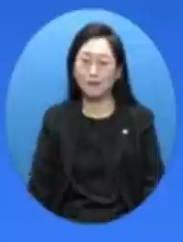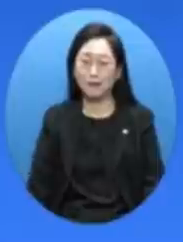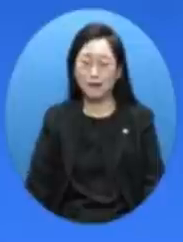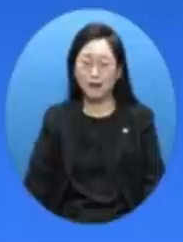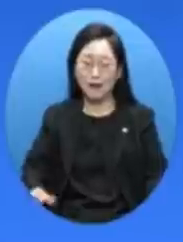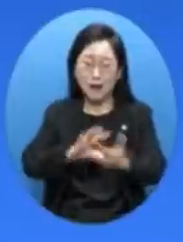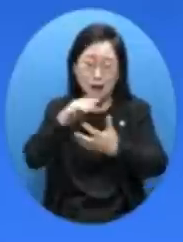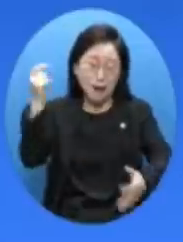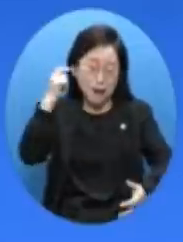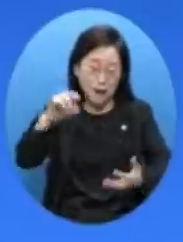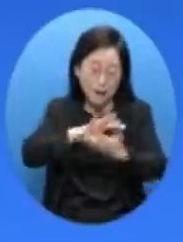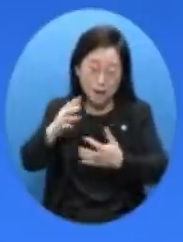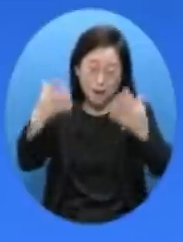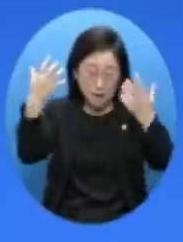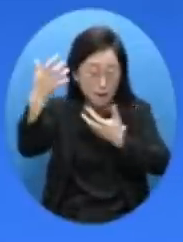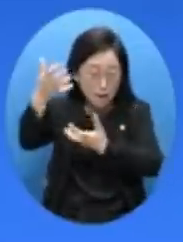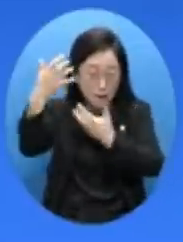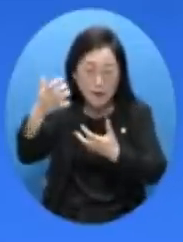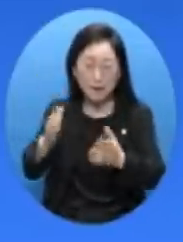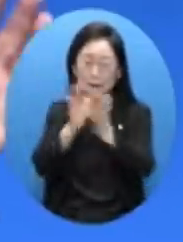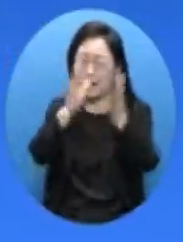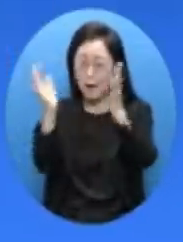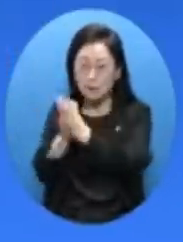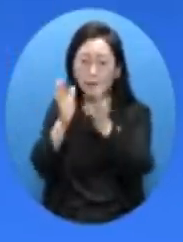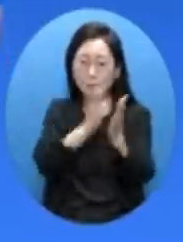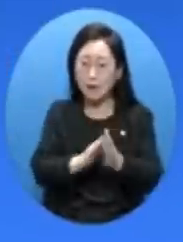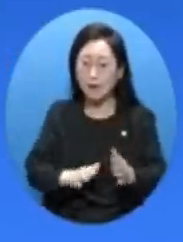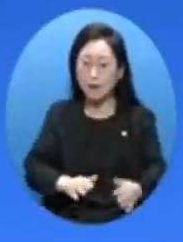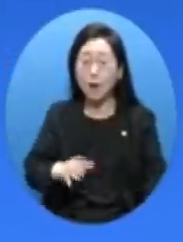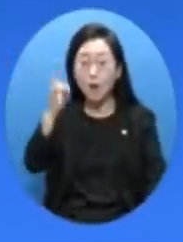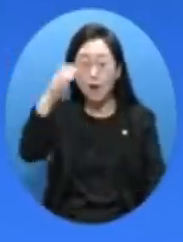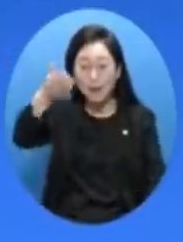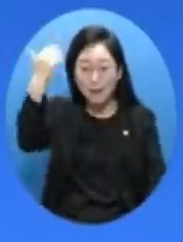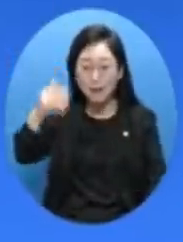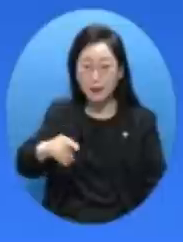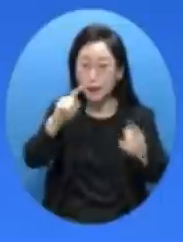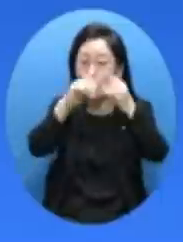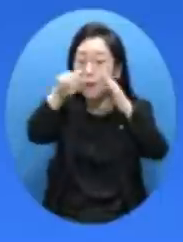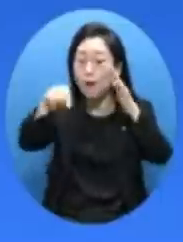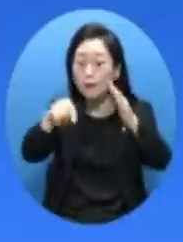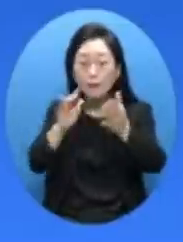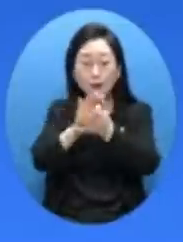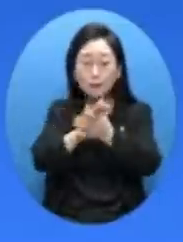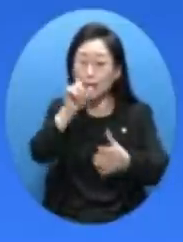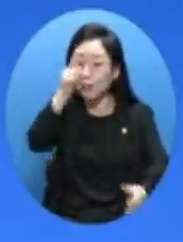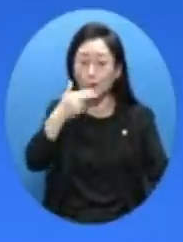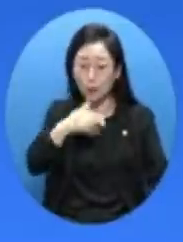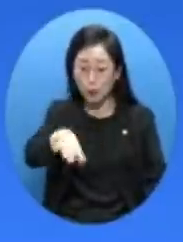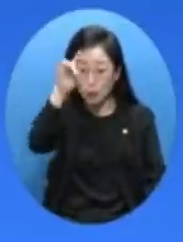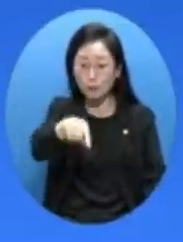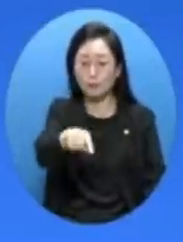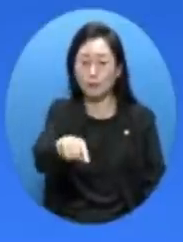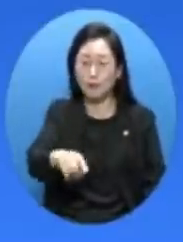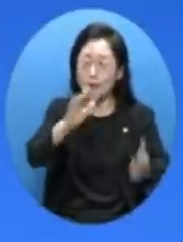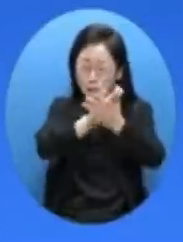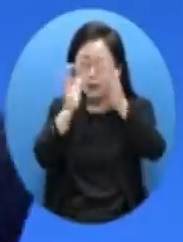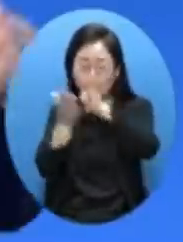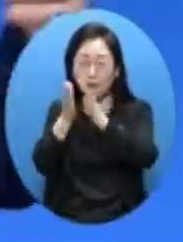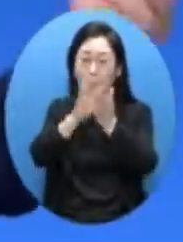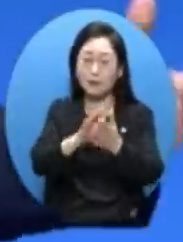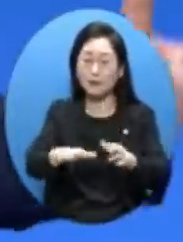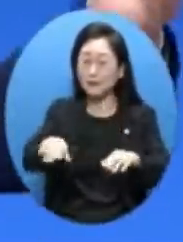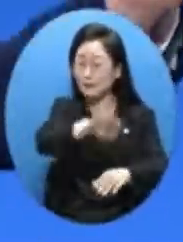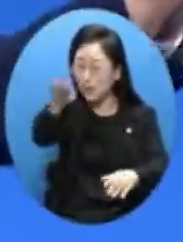소란하고 열광적인 모습이었는데 뭐 박수를 치고 그 당시까지는 교회에서 박수 치는 교회가 없었습니다. 그런데 순복음교회 가면 막 박수를 치고 지금이야